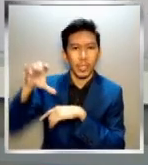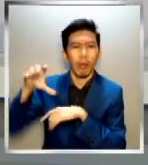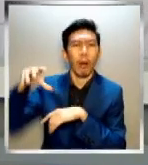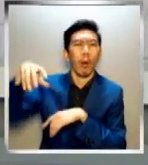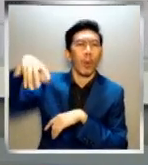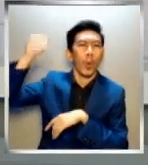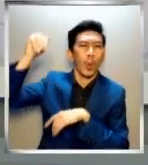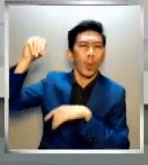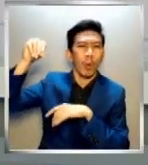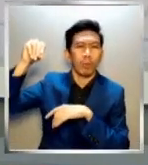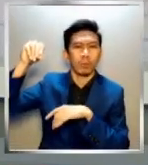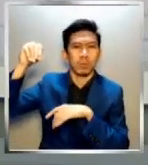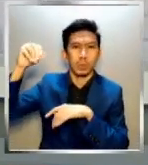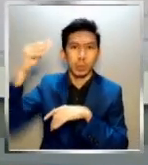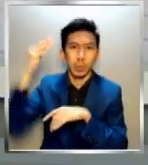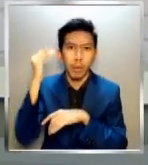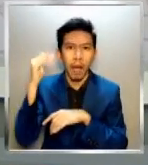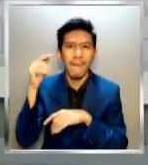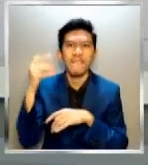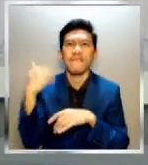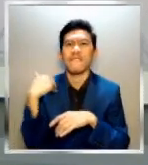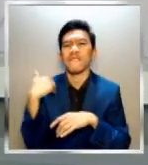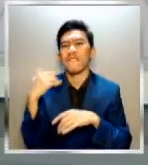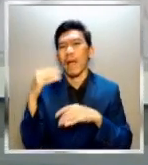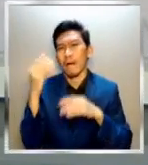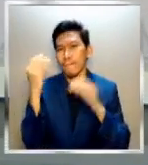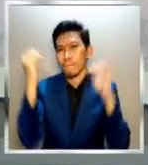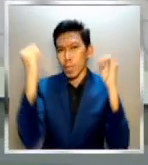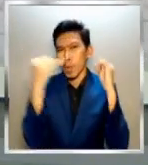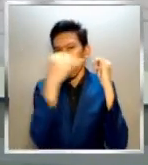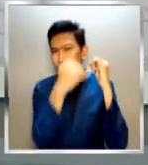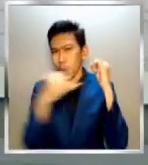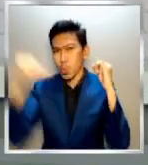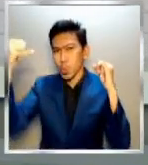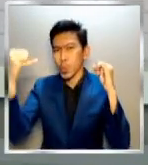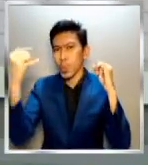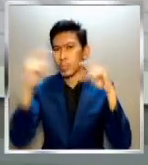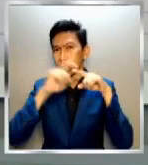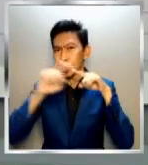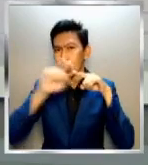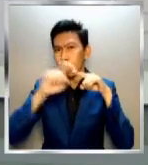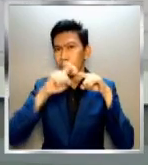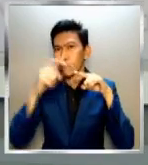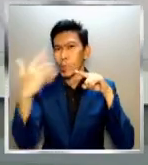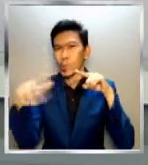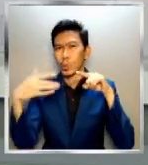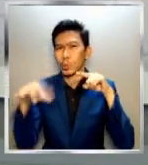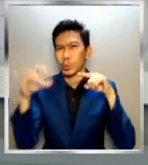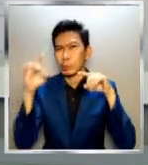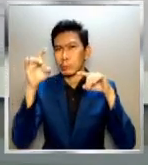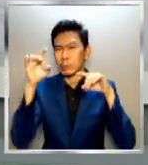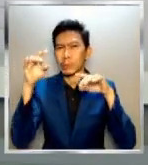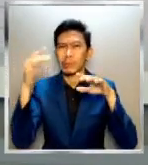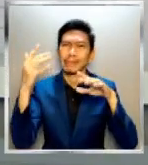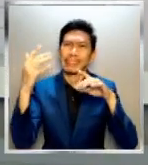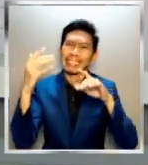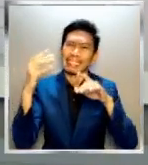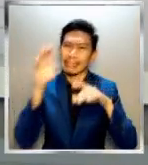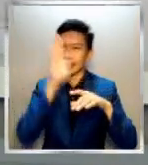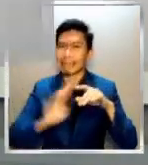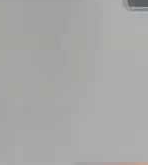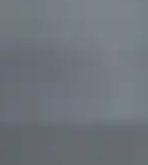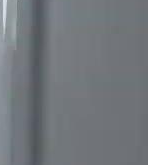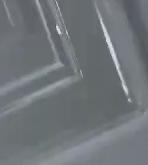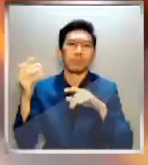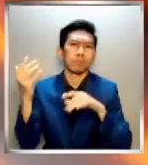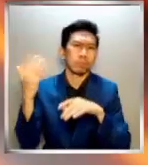matapos magliyabang ilang kawad ng kuryente at mga kable. Hindi raw ito ang unang beses nangyari yan. Nakatutok si James